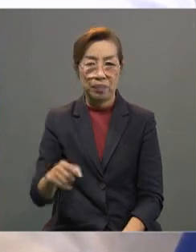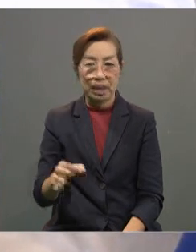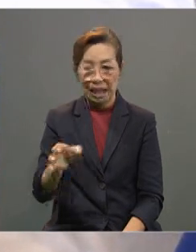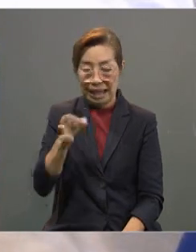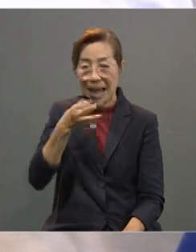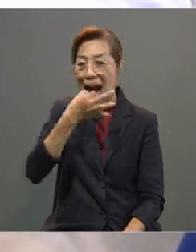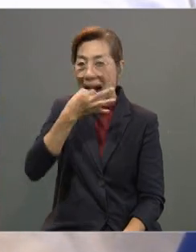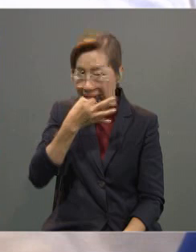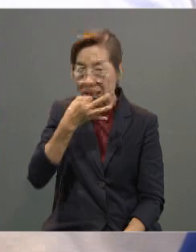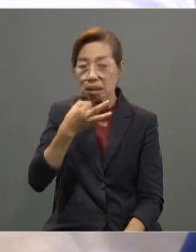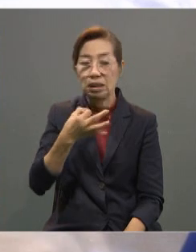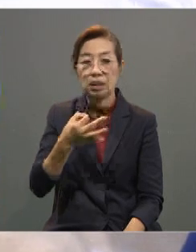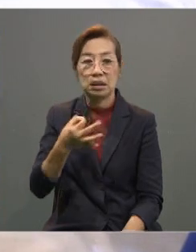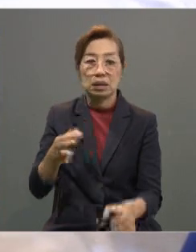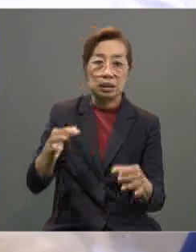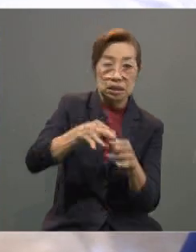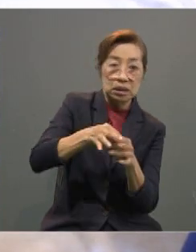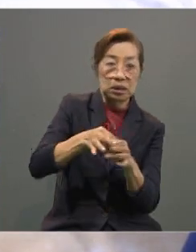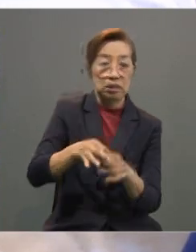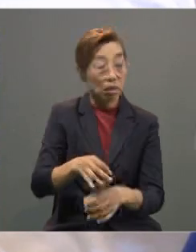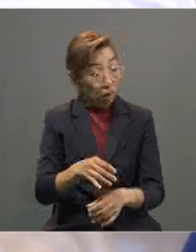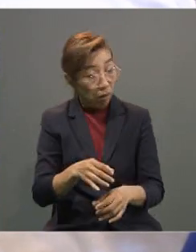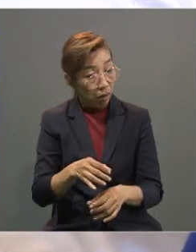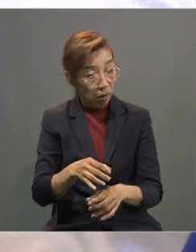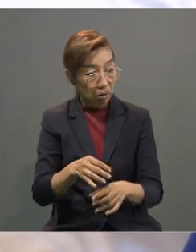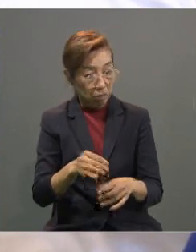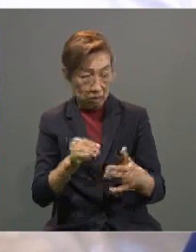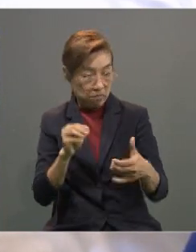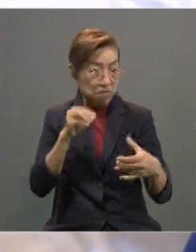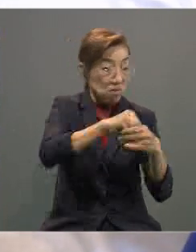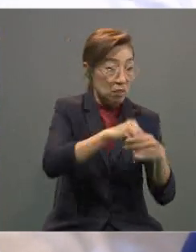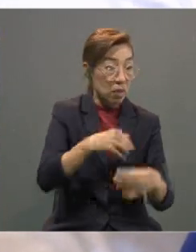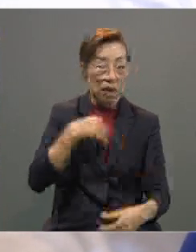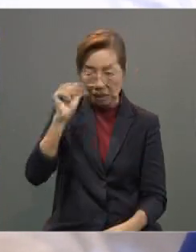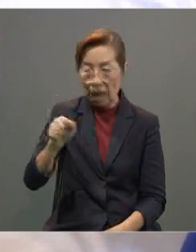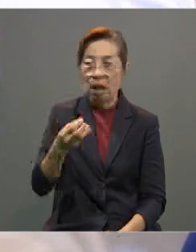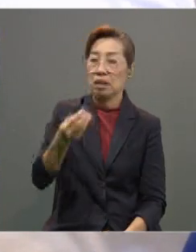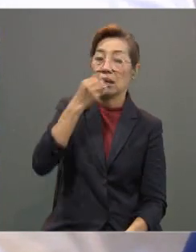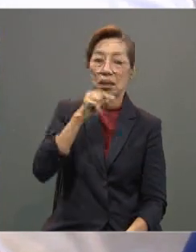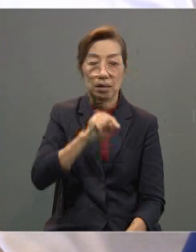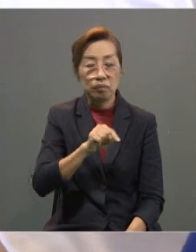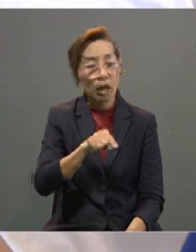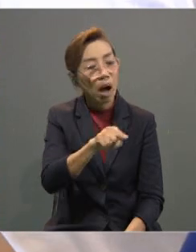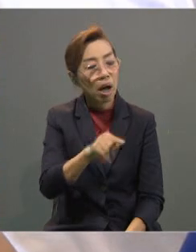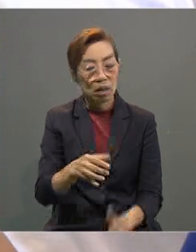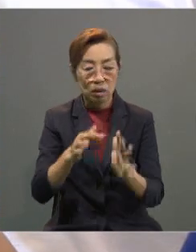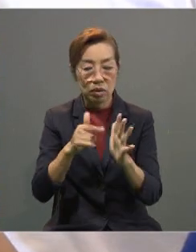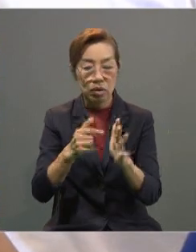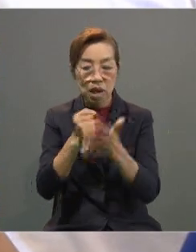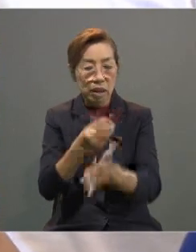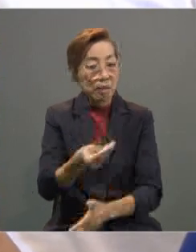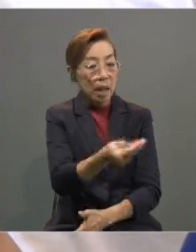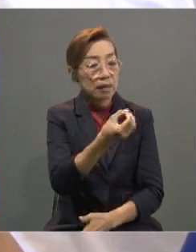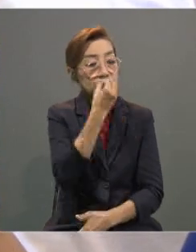เขากัดแล้วก็เข้าปากเราเลยค่ะ จะเอาลักษณะแบบยัดเข้าปากเลยไหม ค่ะ แล้วเสร็จแล้วเขาพูดอะไรไหมตอนให้เรากินแล้ว